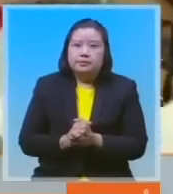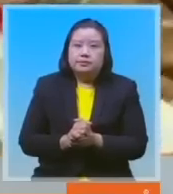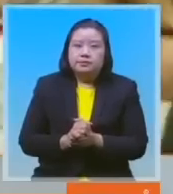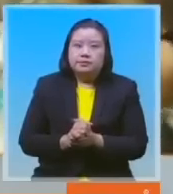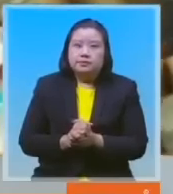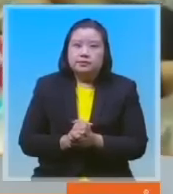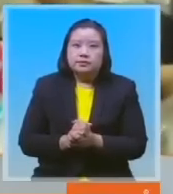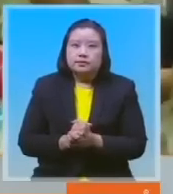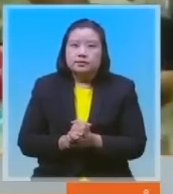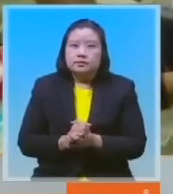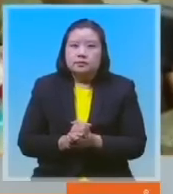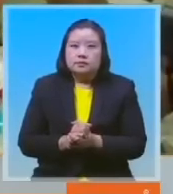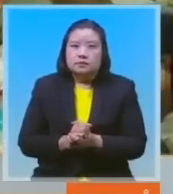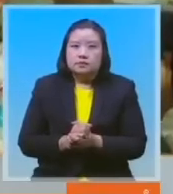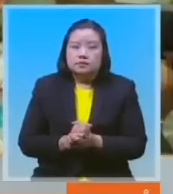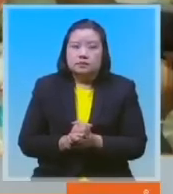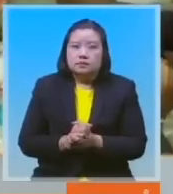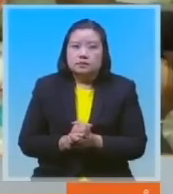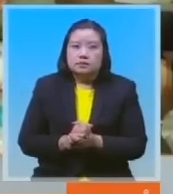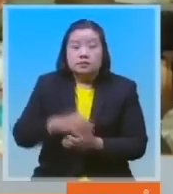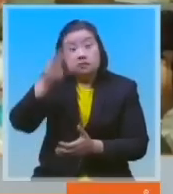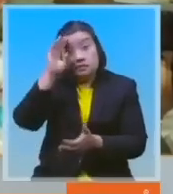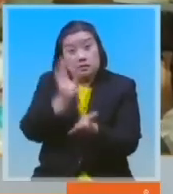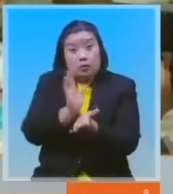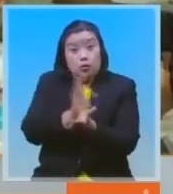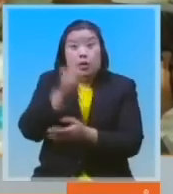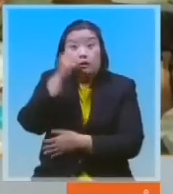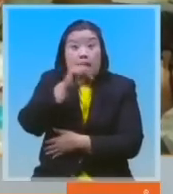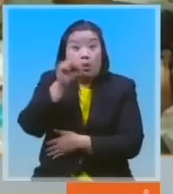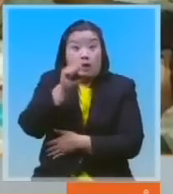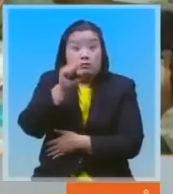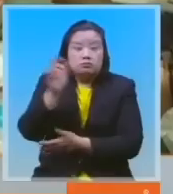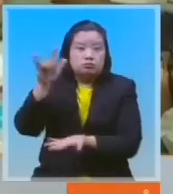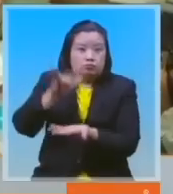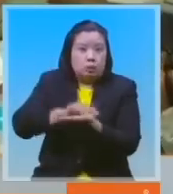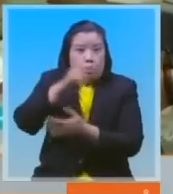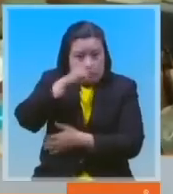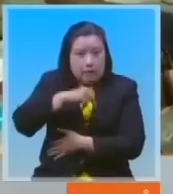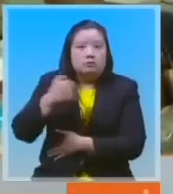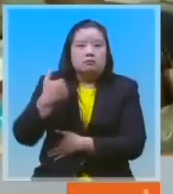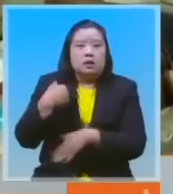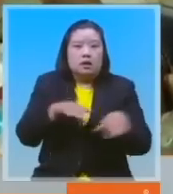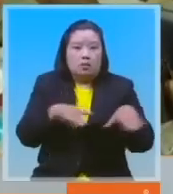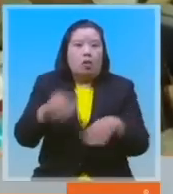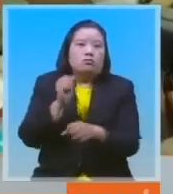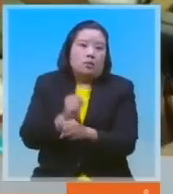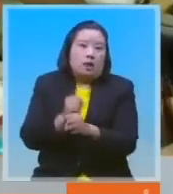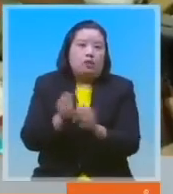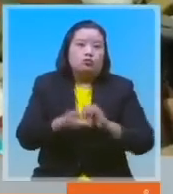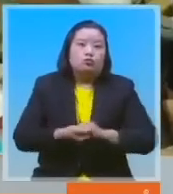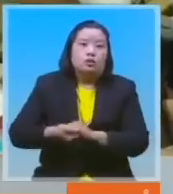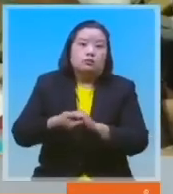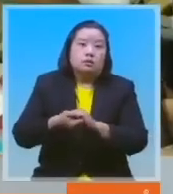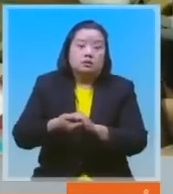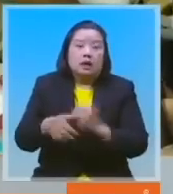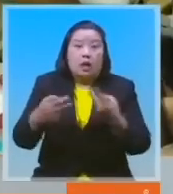ตอนนี้เรามีเจ้าที่ไต้หวันมาสอบปากคำด้วยประตูนี้นะครับแล้วก็ตรวจสอบการเดินทางของผู้ต้องหาชาว